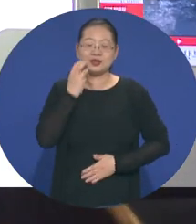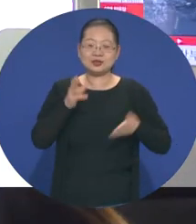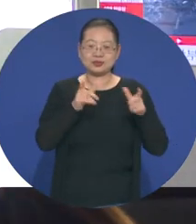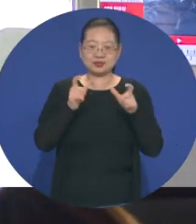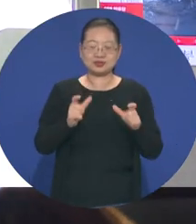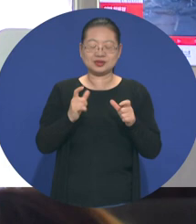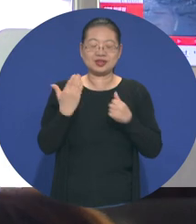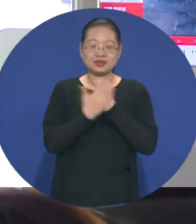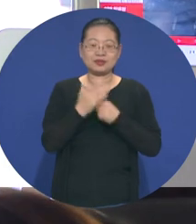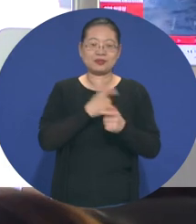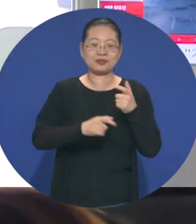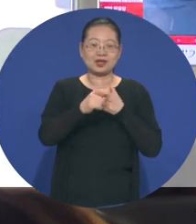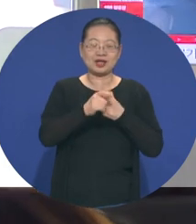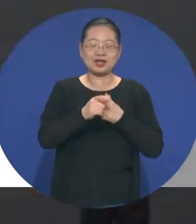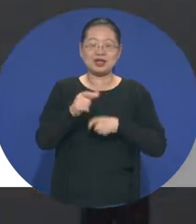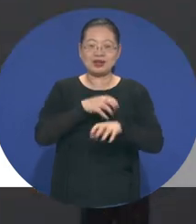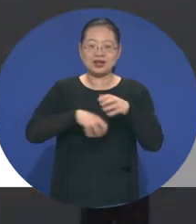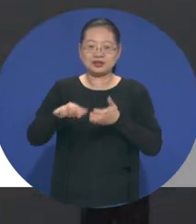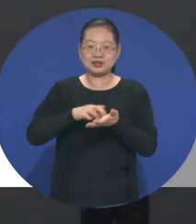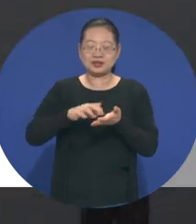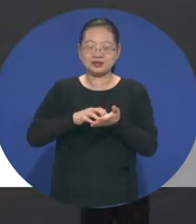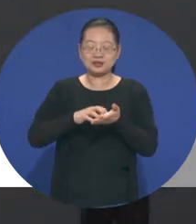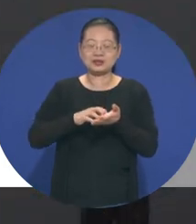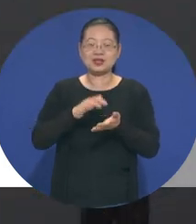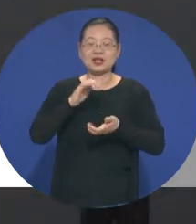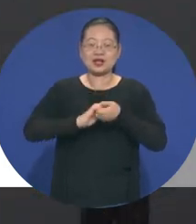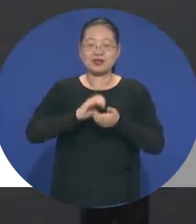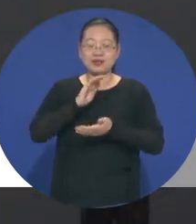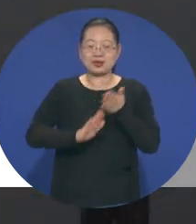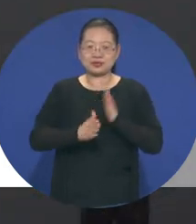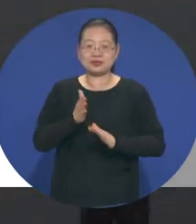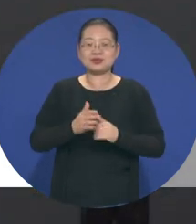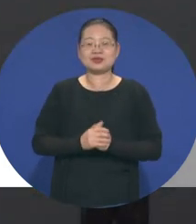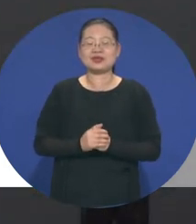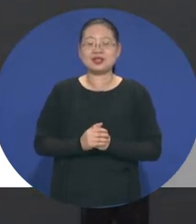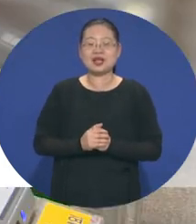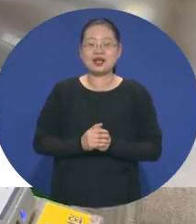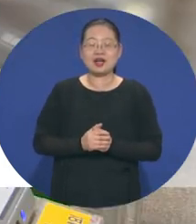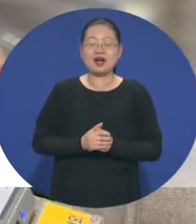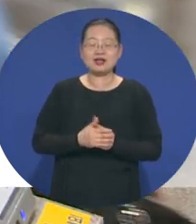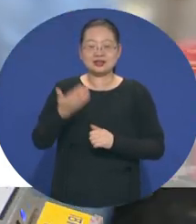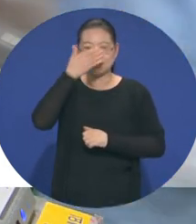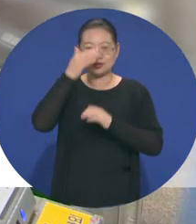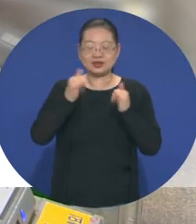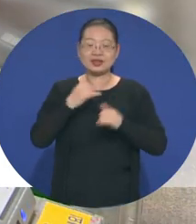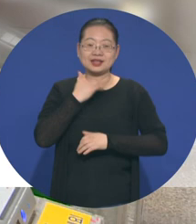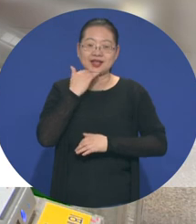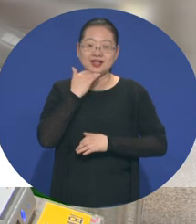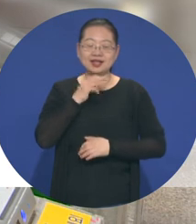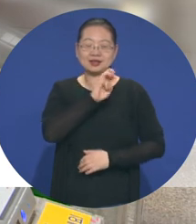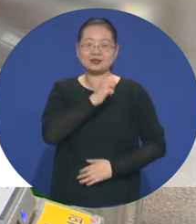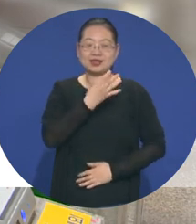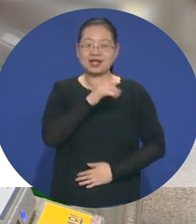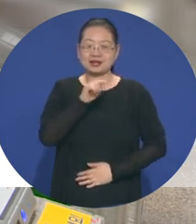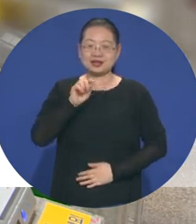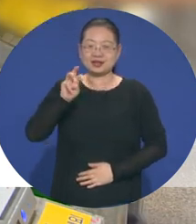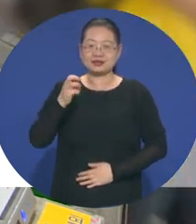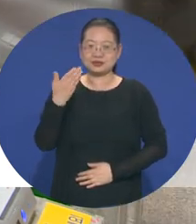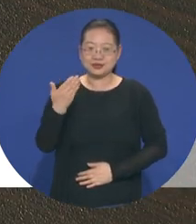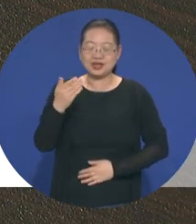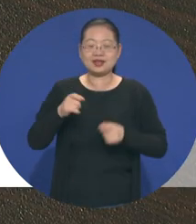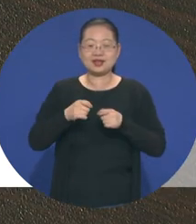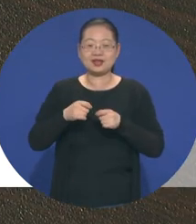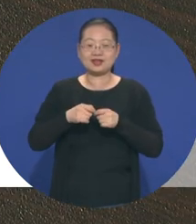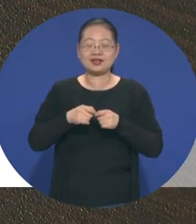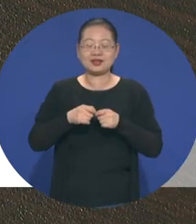더한 것으로 환급 패스를 무제한으로 확대하고 환급 대상 중 청년의 기준도 34세에서 39세로